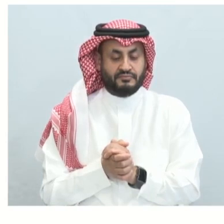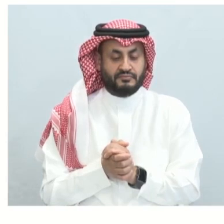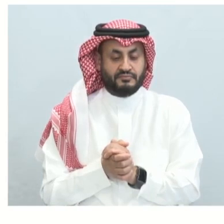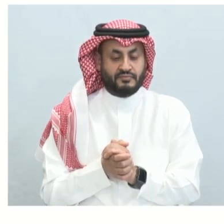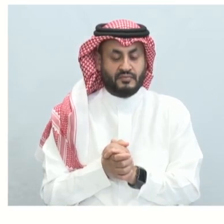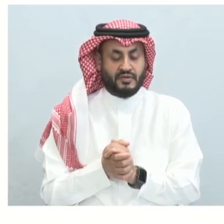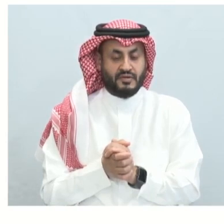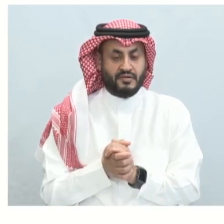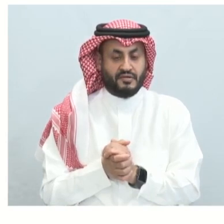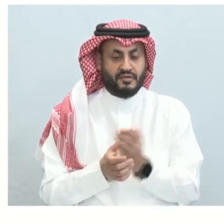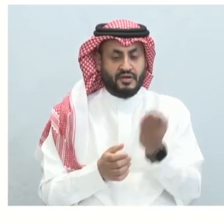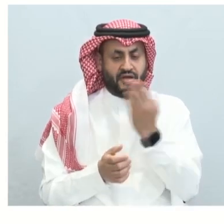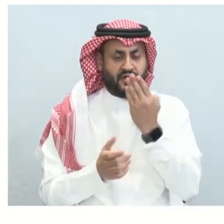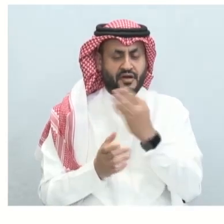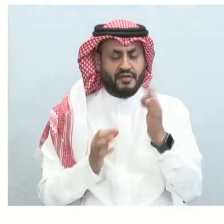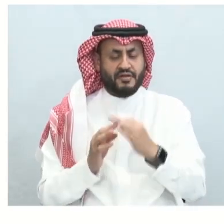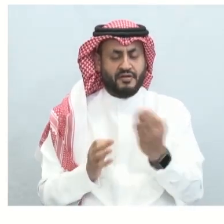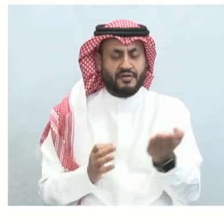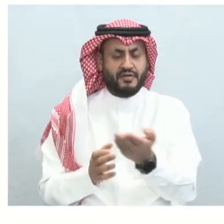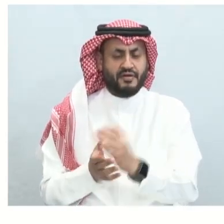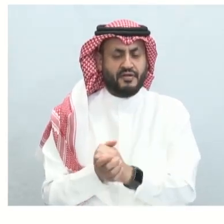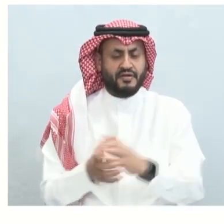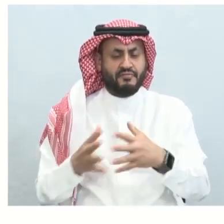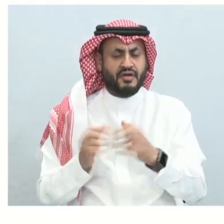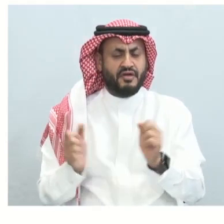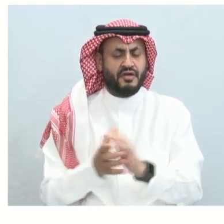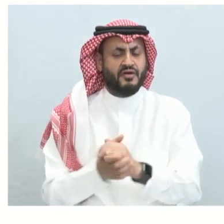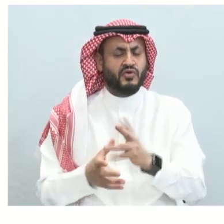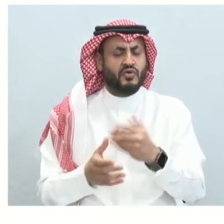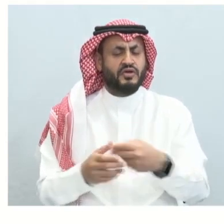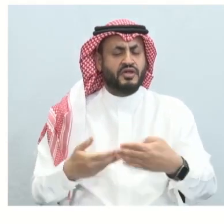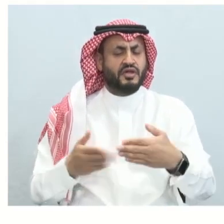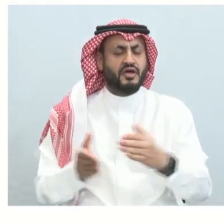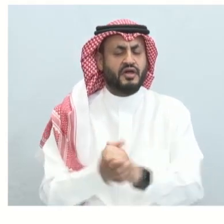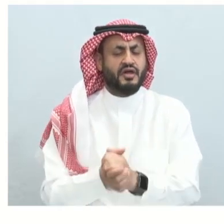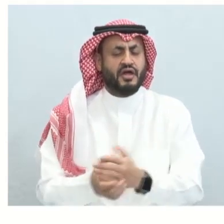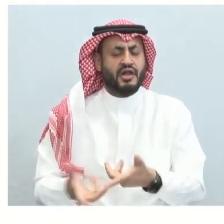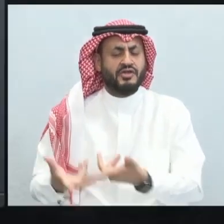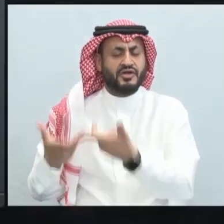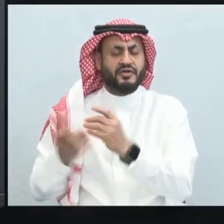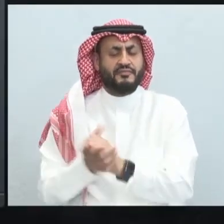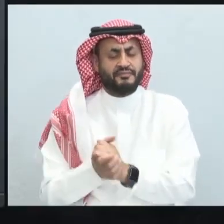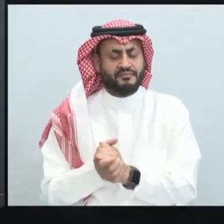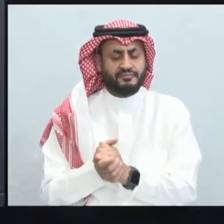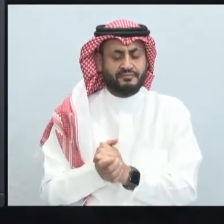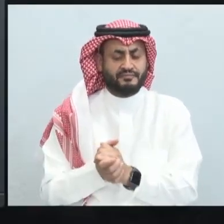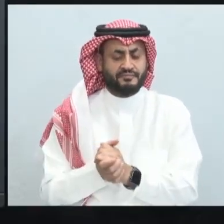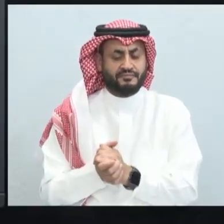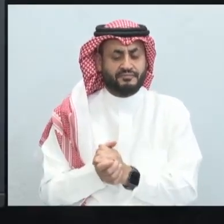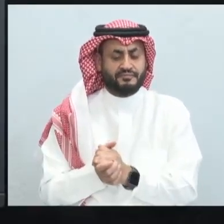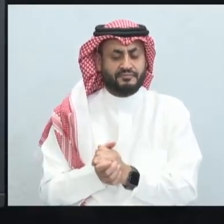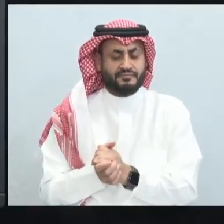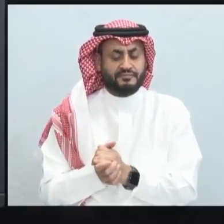انشاء فجعلناهن ابكارا عربا اتراب هذا هذا هي هذه هذا هو الخبر